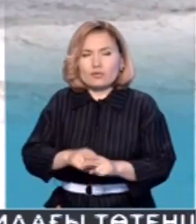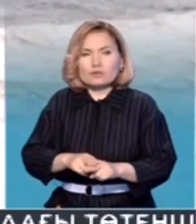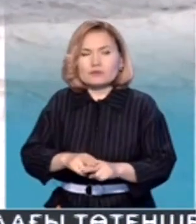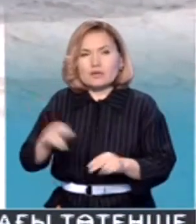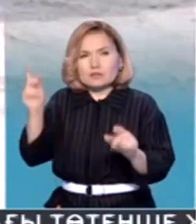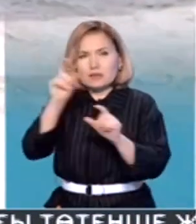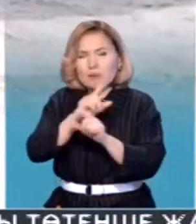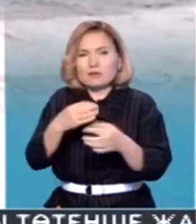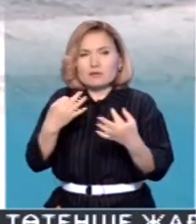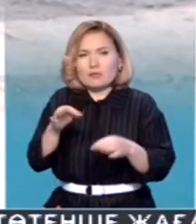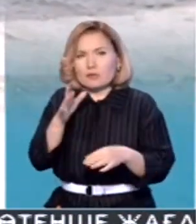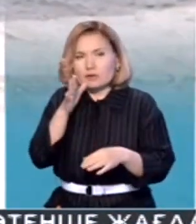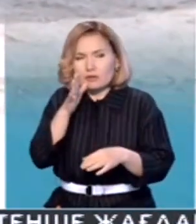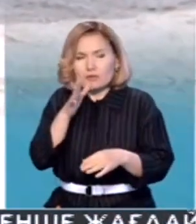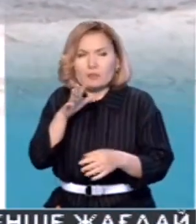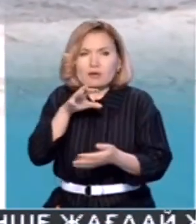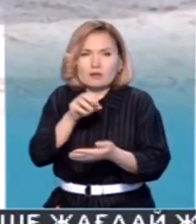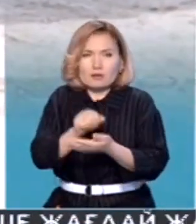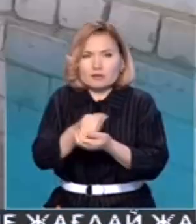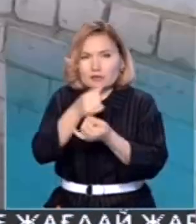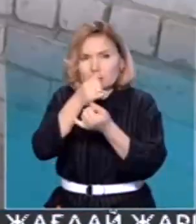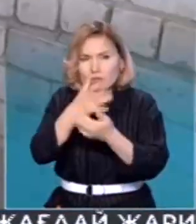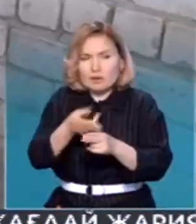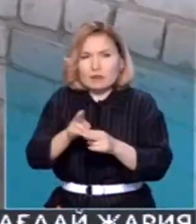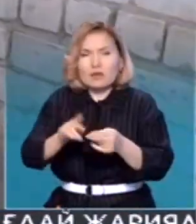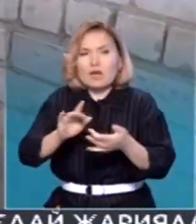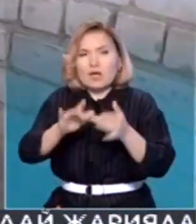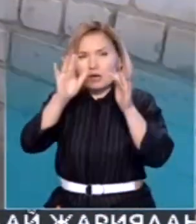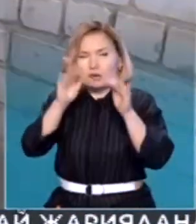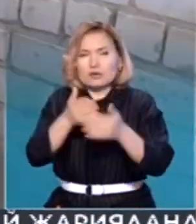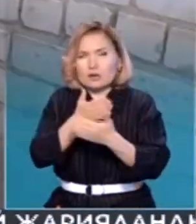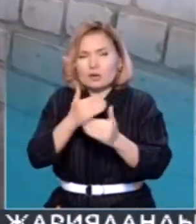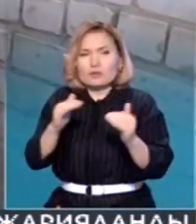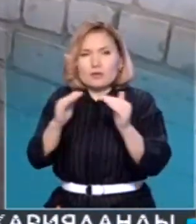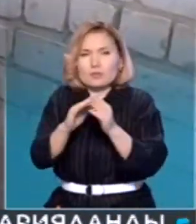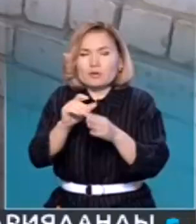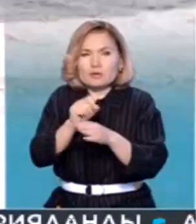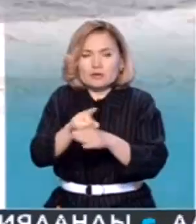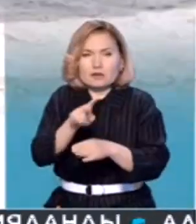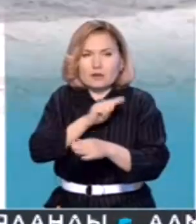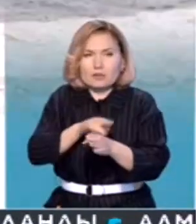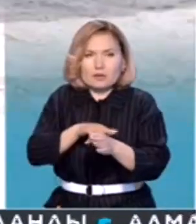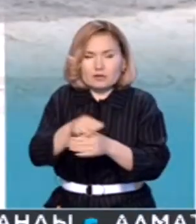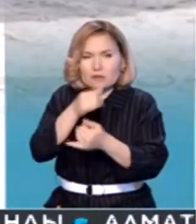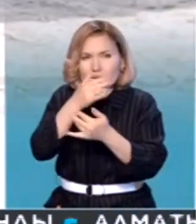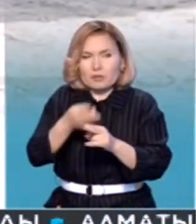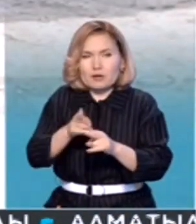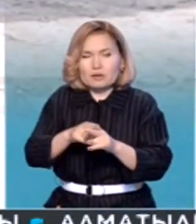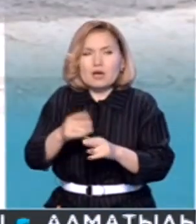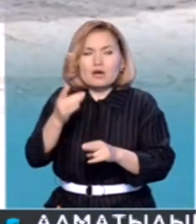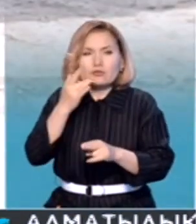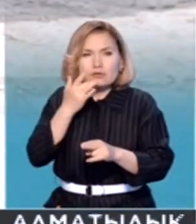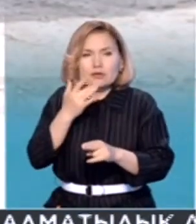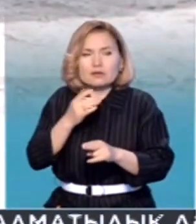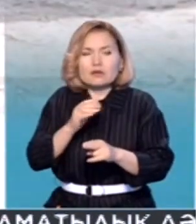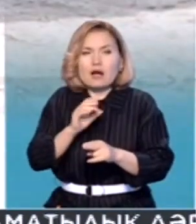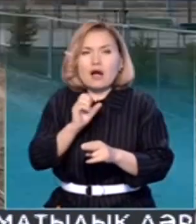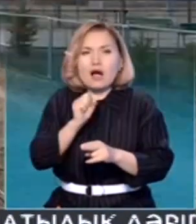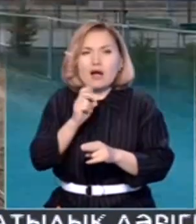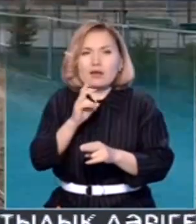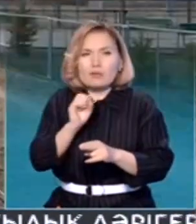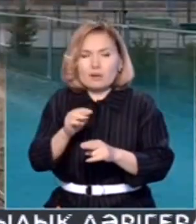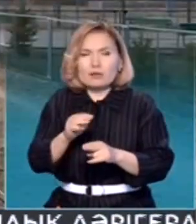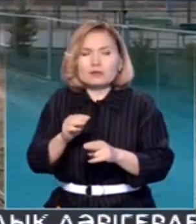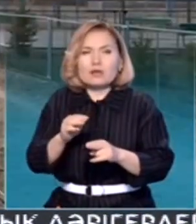уақытта осылай сонда да келіп тұрамыз, үй жұмыстарын орындау үшін. Кейде осы акиматтың интернет тіпті жоқ болып істемей